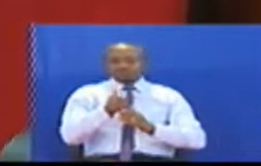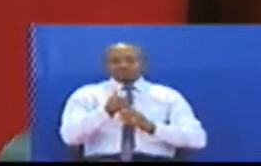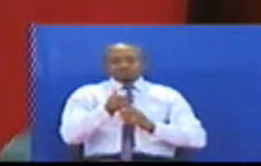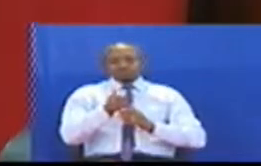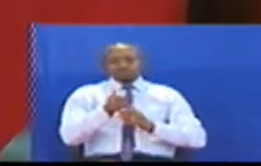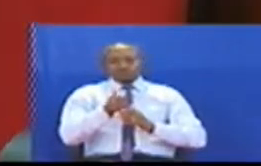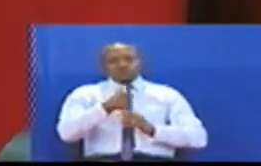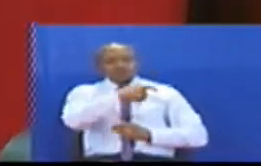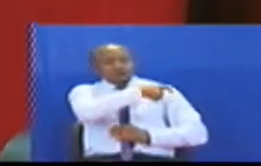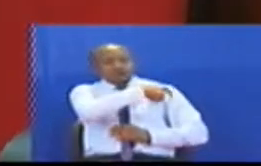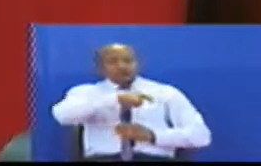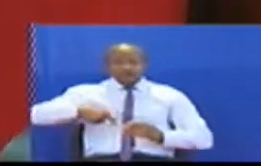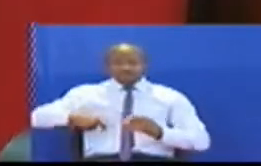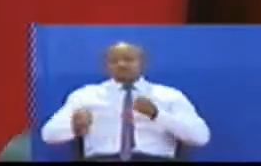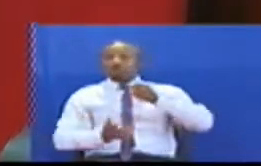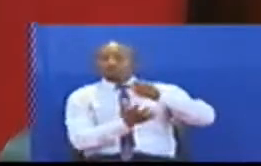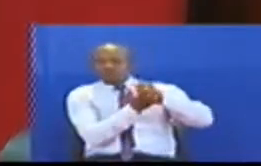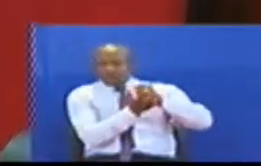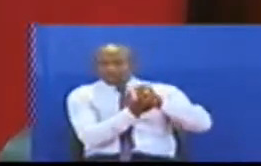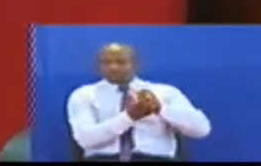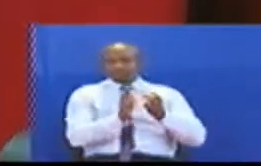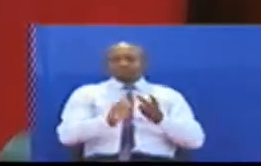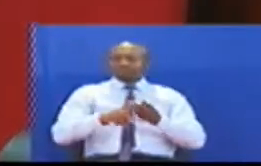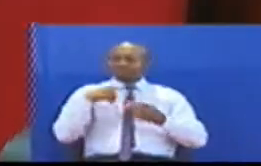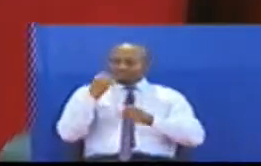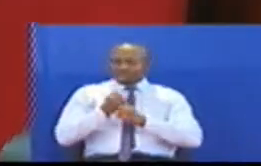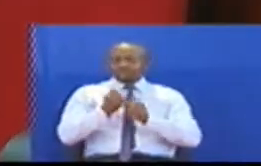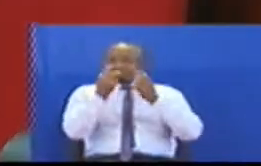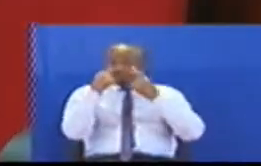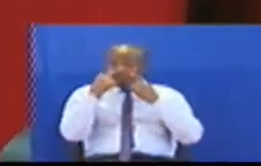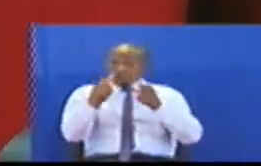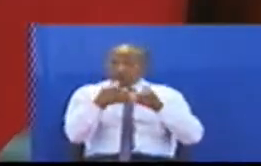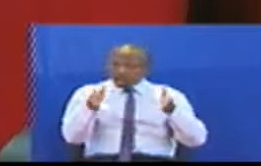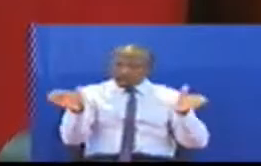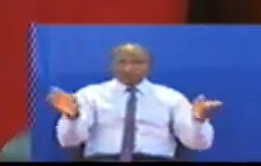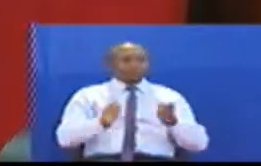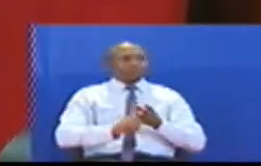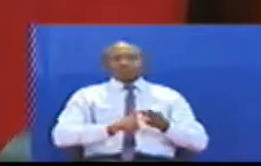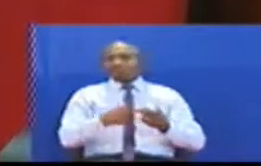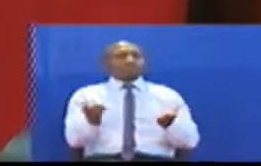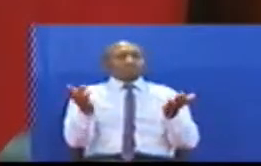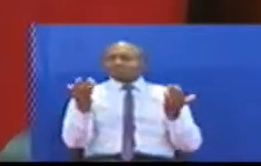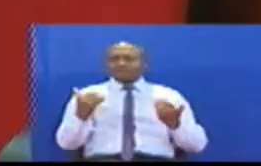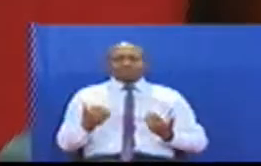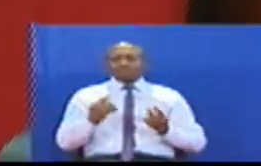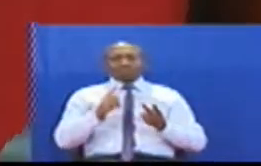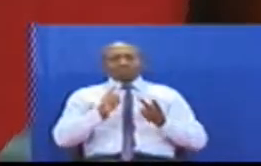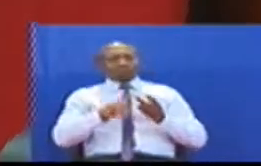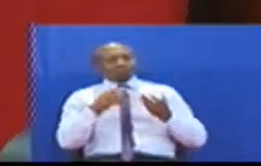wetu mpendwa Dr. John Pombe Magufuli inaonekana. Hatuhitaji